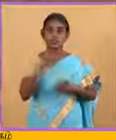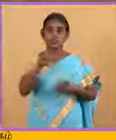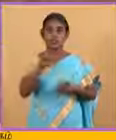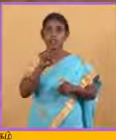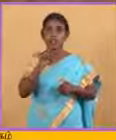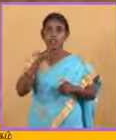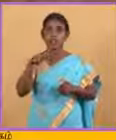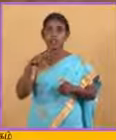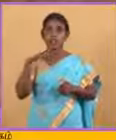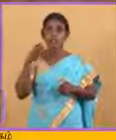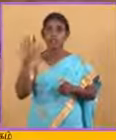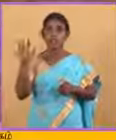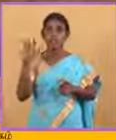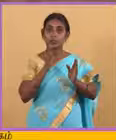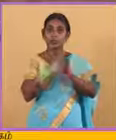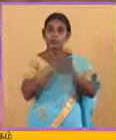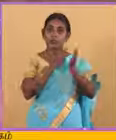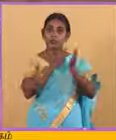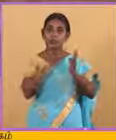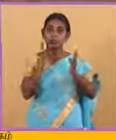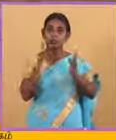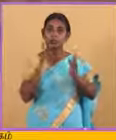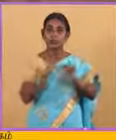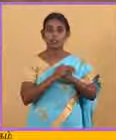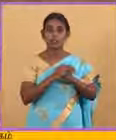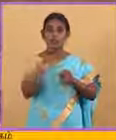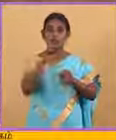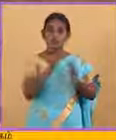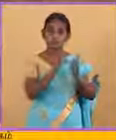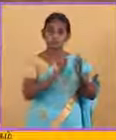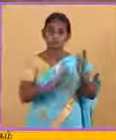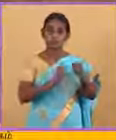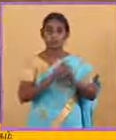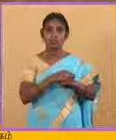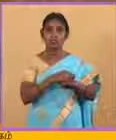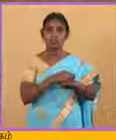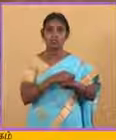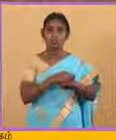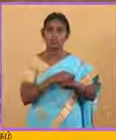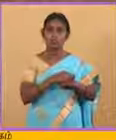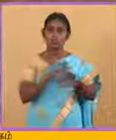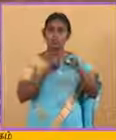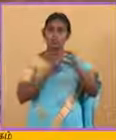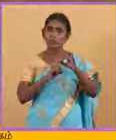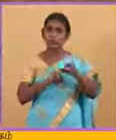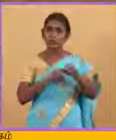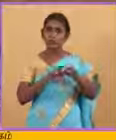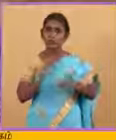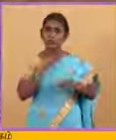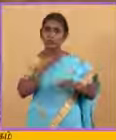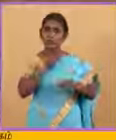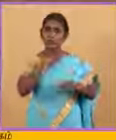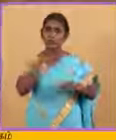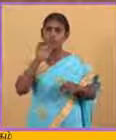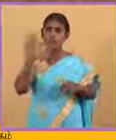275 பக்கங்கள் கொண்ட ஒரு நூலை எழுதியிருக்காரு. ஆனால் அவர்கிட்ட கேட்குறாங்க மக்கள், இந்த 275 பக்கங்கள்